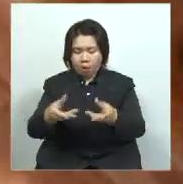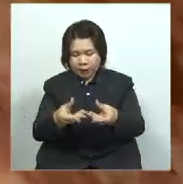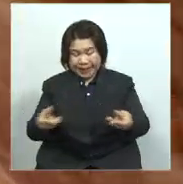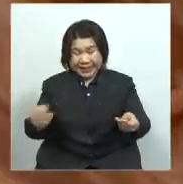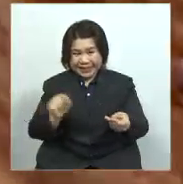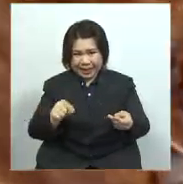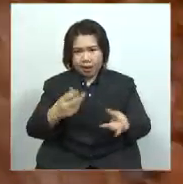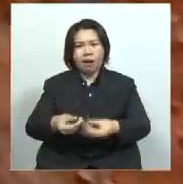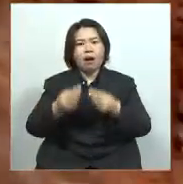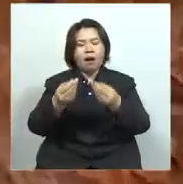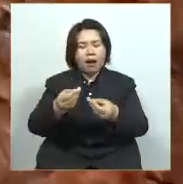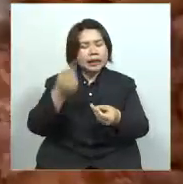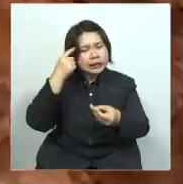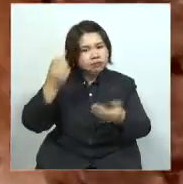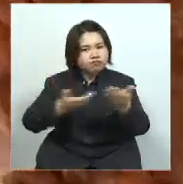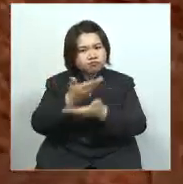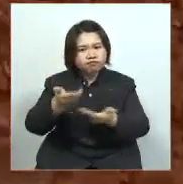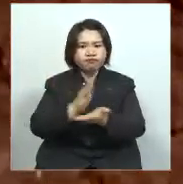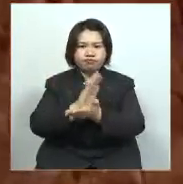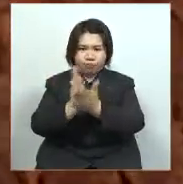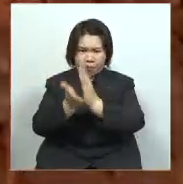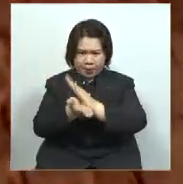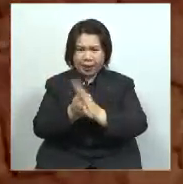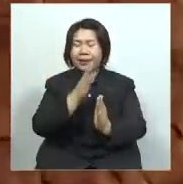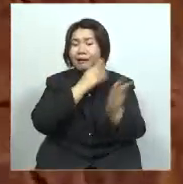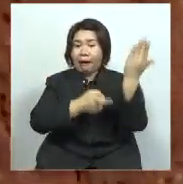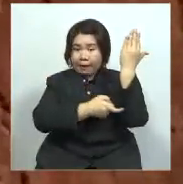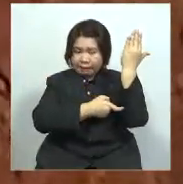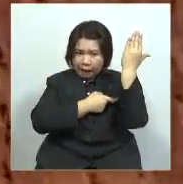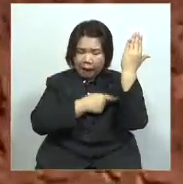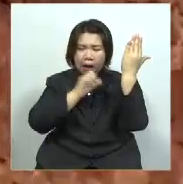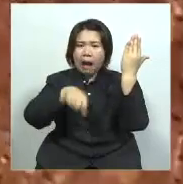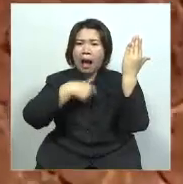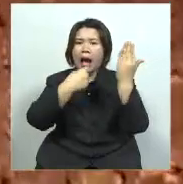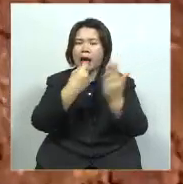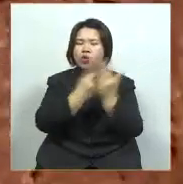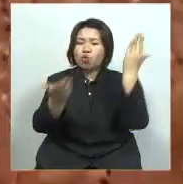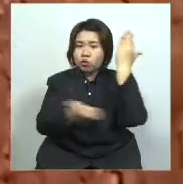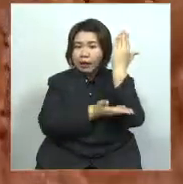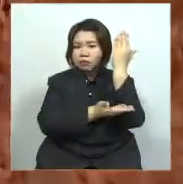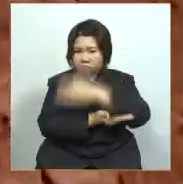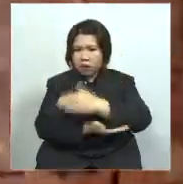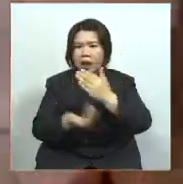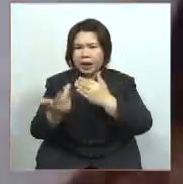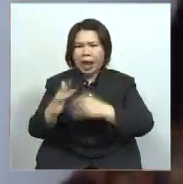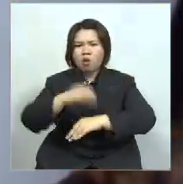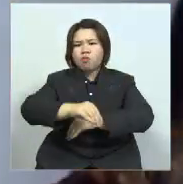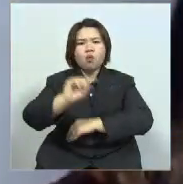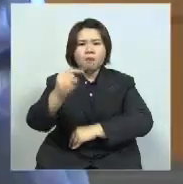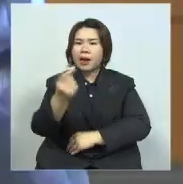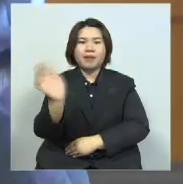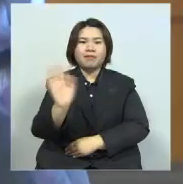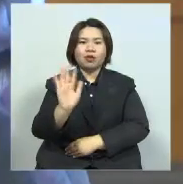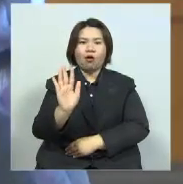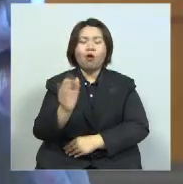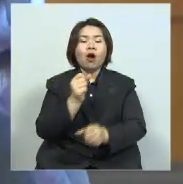กรเนี่ยได้พิจารณาปรับเปลี่ยนในยางที่ถึงอายุแล้วนะครับถึงอายุตัดฟันโค่นใหม่เนี่ยก็ไม่ต้องไปปลูกยางพาราซ้